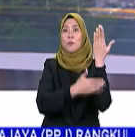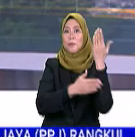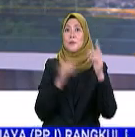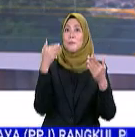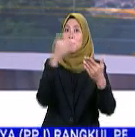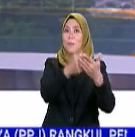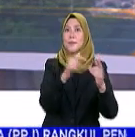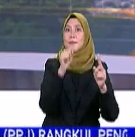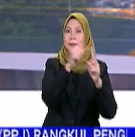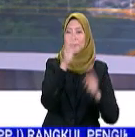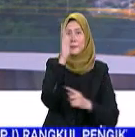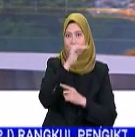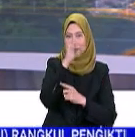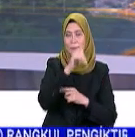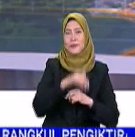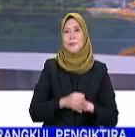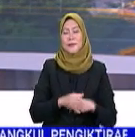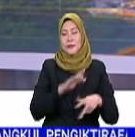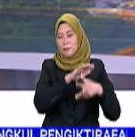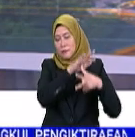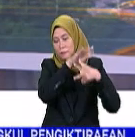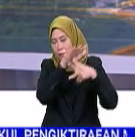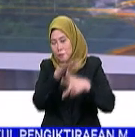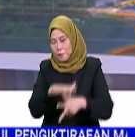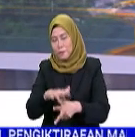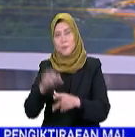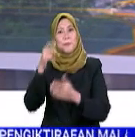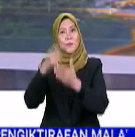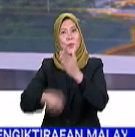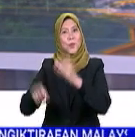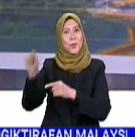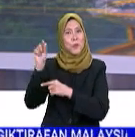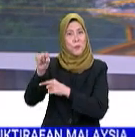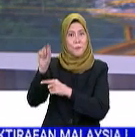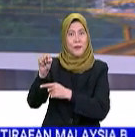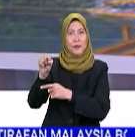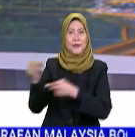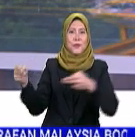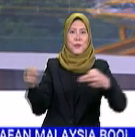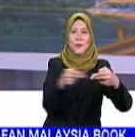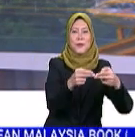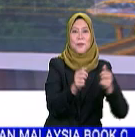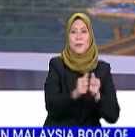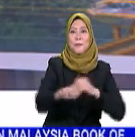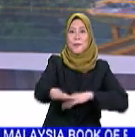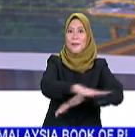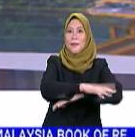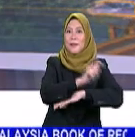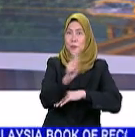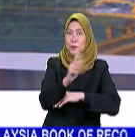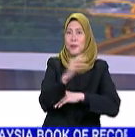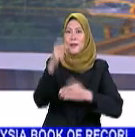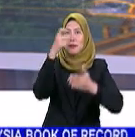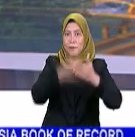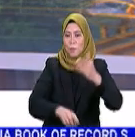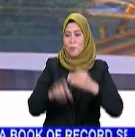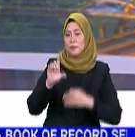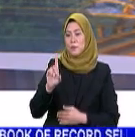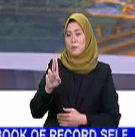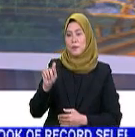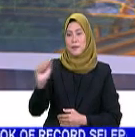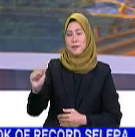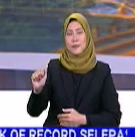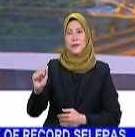tinjauan udara turut dilakukan disekitar Plaza tol gombal yang menghubungkan Lebu Raya pantai timur dan Plaza tol Jalan Duta